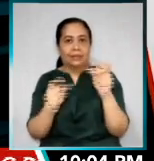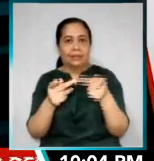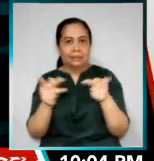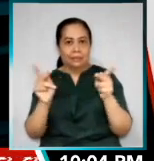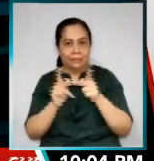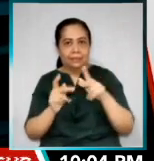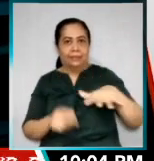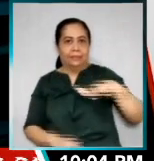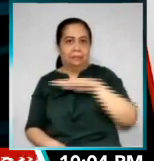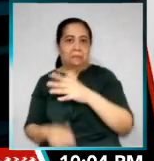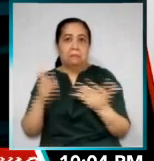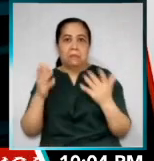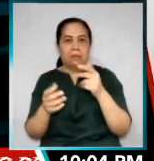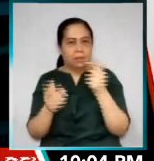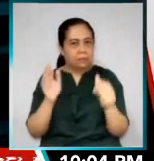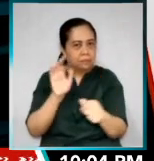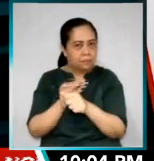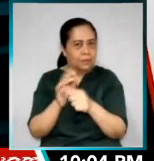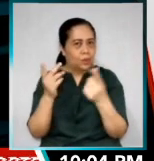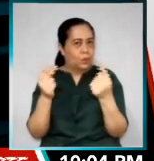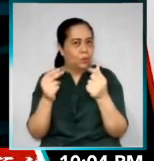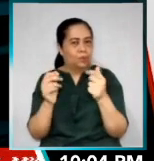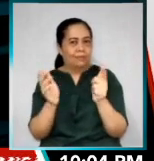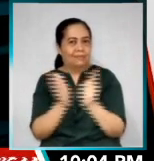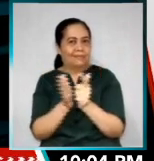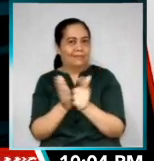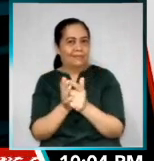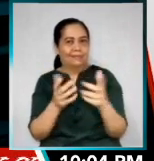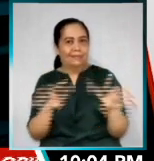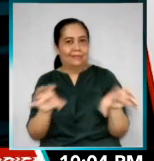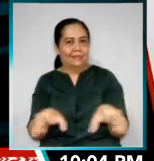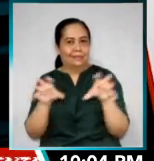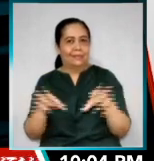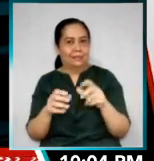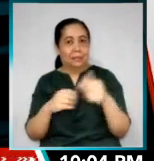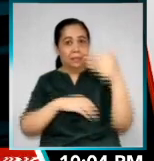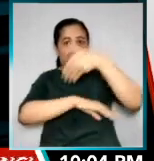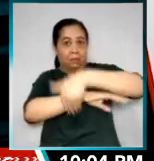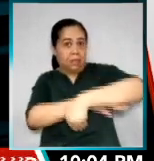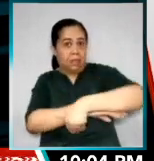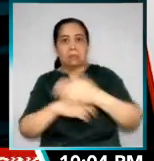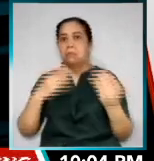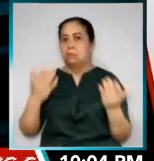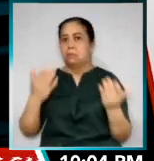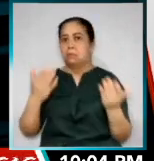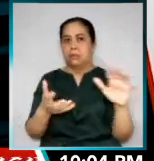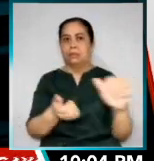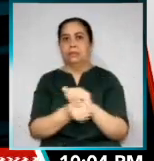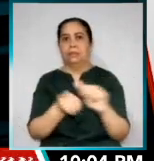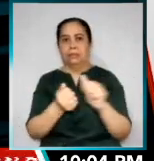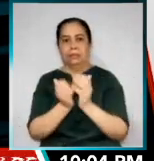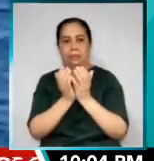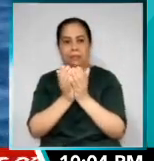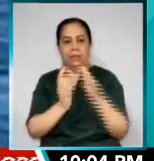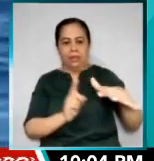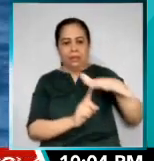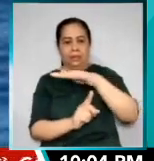may ginagawang illegal na aktibidad daw ang mga ito sa gabi at maaring makasira ng maritime environment.